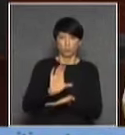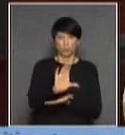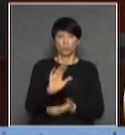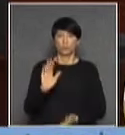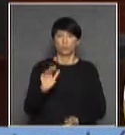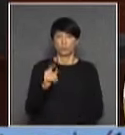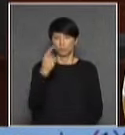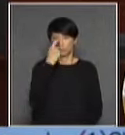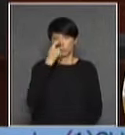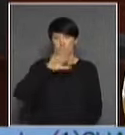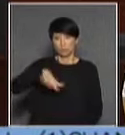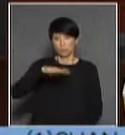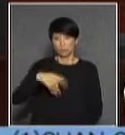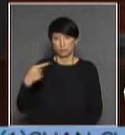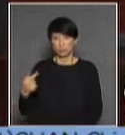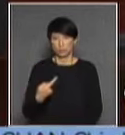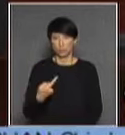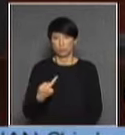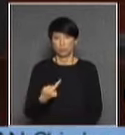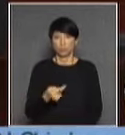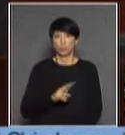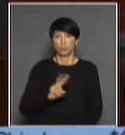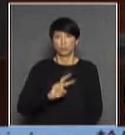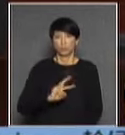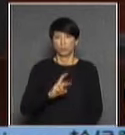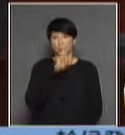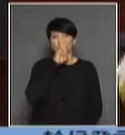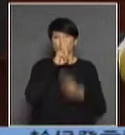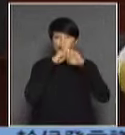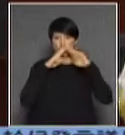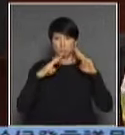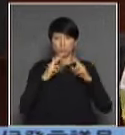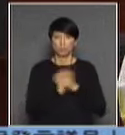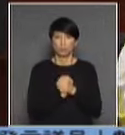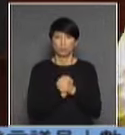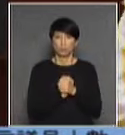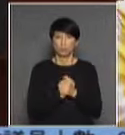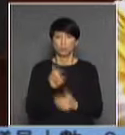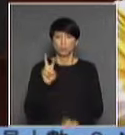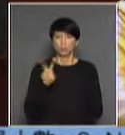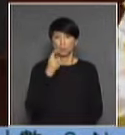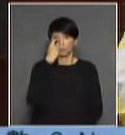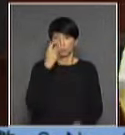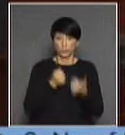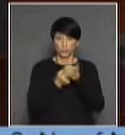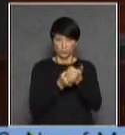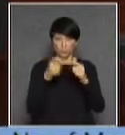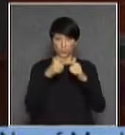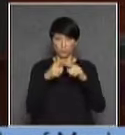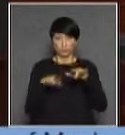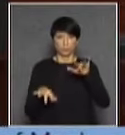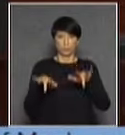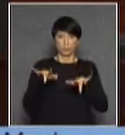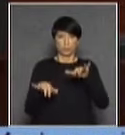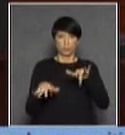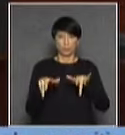自己嗰5000万都完全隐蔽啦，係咪？咁所以你喺梁粉即係呢一个操控之下，当然我唔